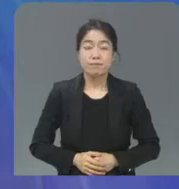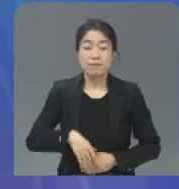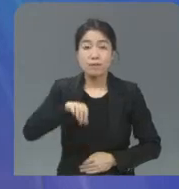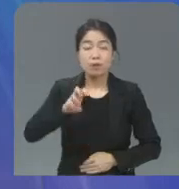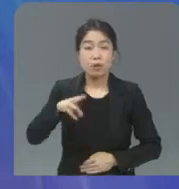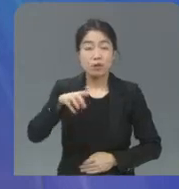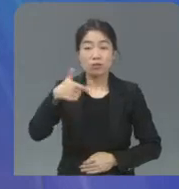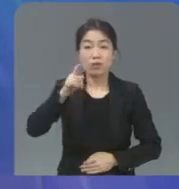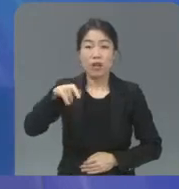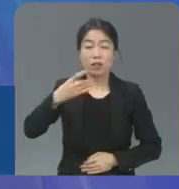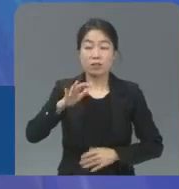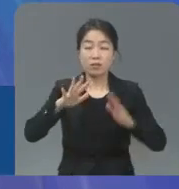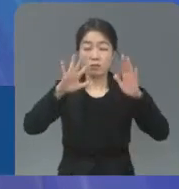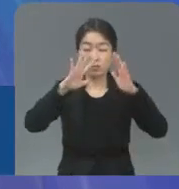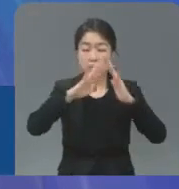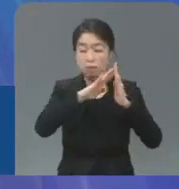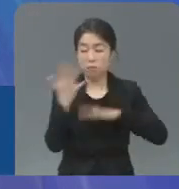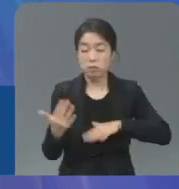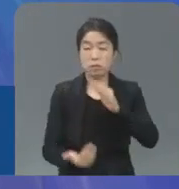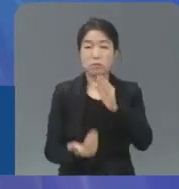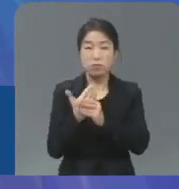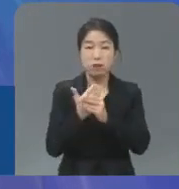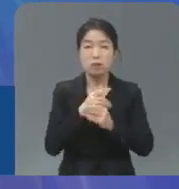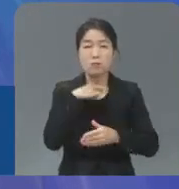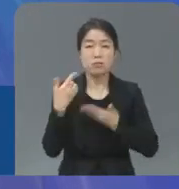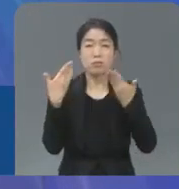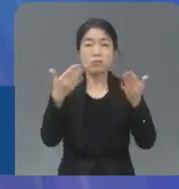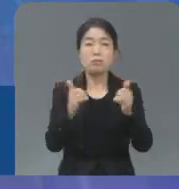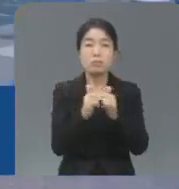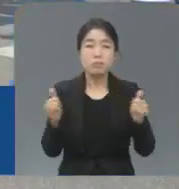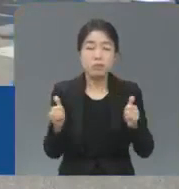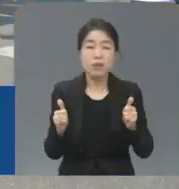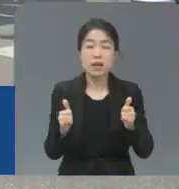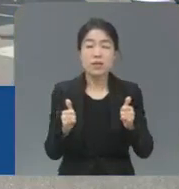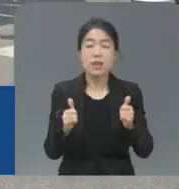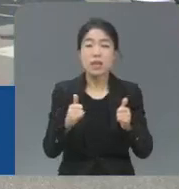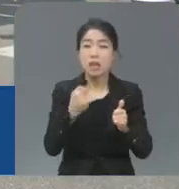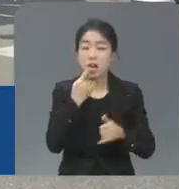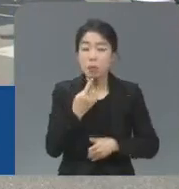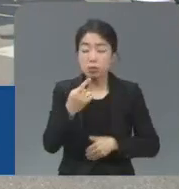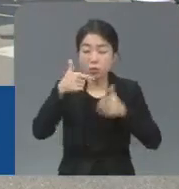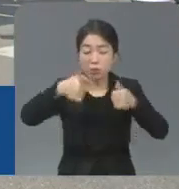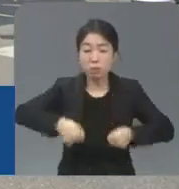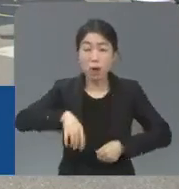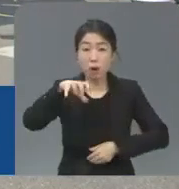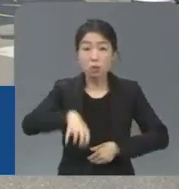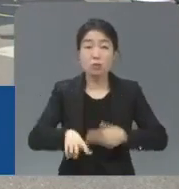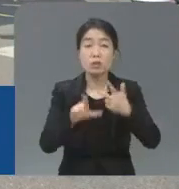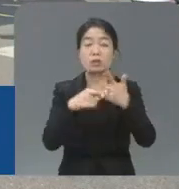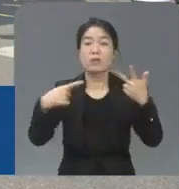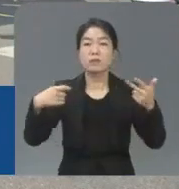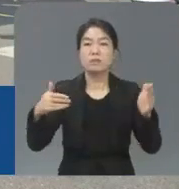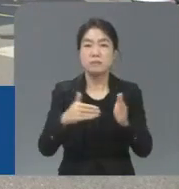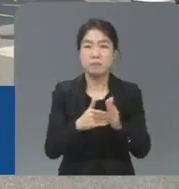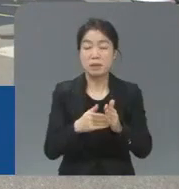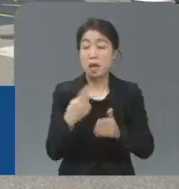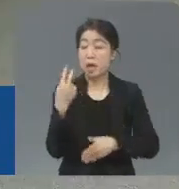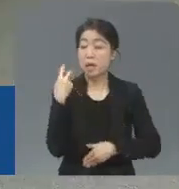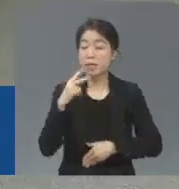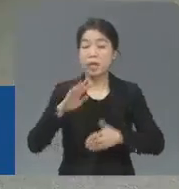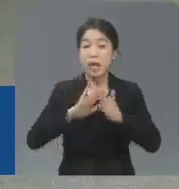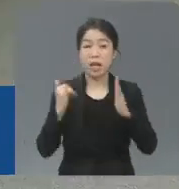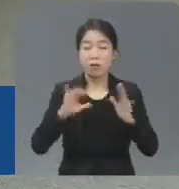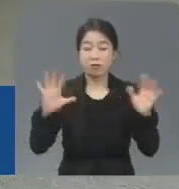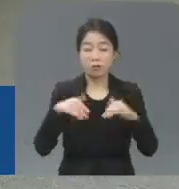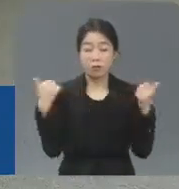광주 학동 철거 건물 붕괴 사고 희생자들의 분향소가 다음 달 11일까지 운영됩니다. 광주는 그제 열린 유가족